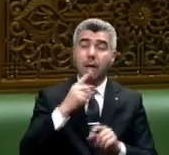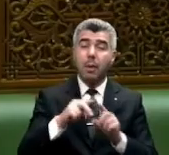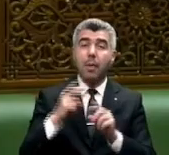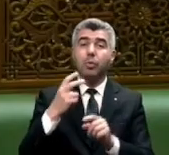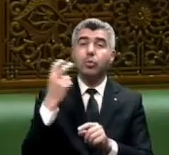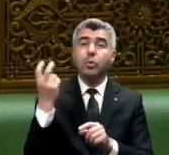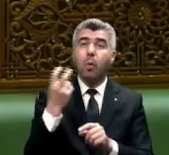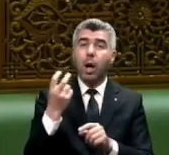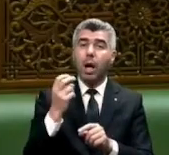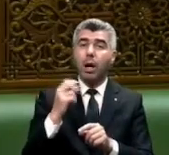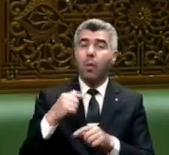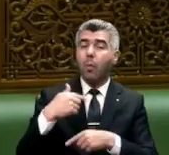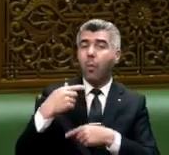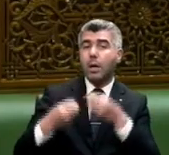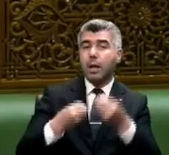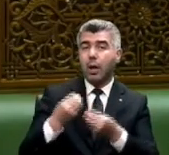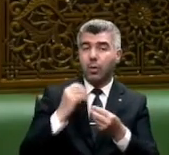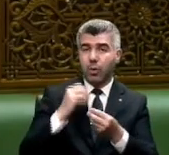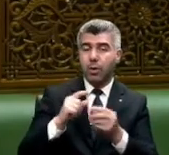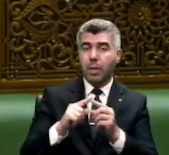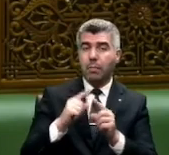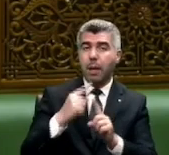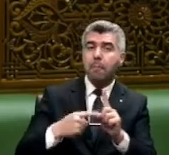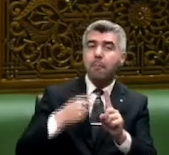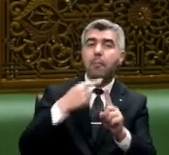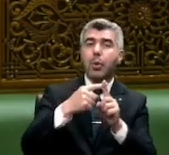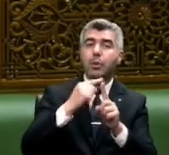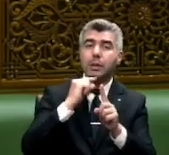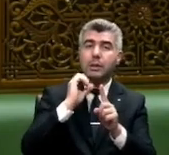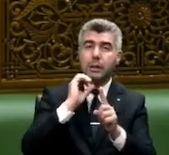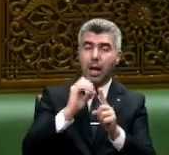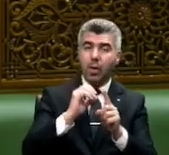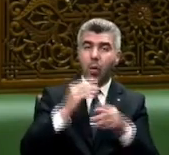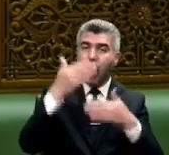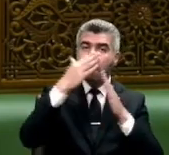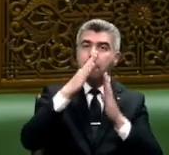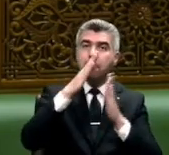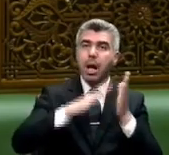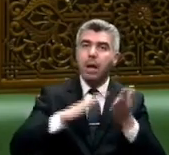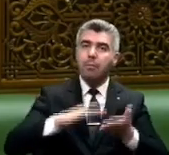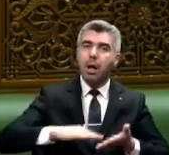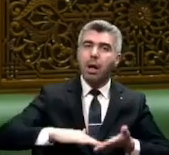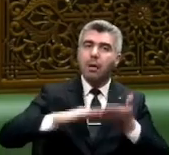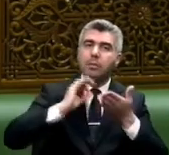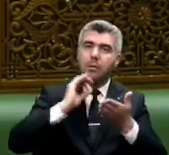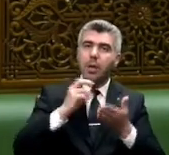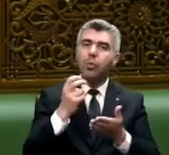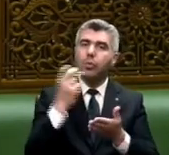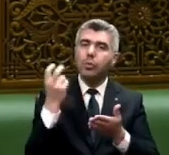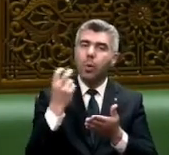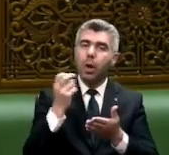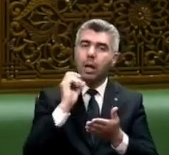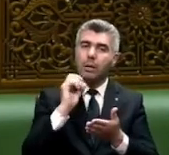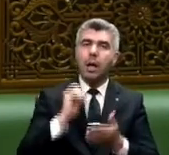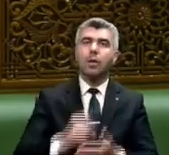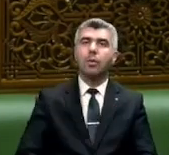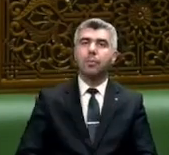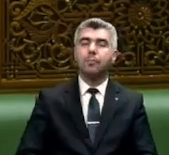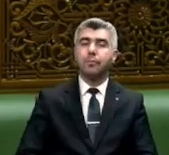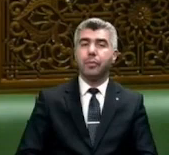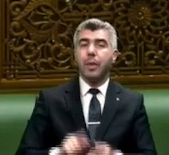في الحقيقه اللي غادي يزيد القيمه المضافه لهذه البلاد وغادي يزيد القيمه ديال المنتوج السياحي لبلادي ديال بلادنا